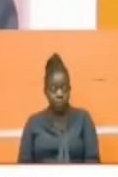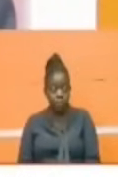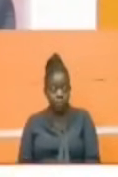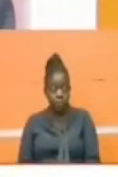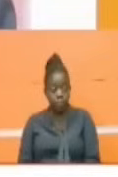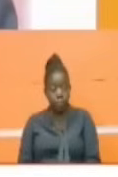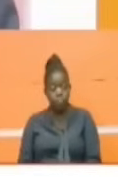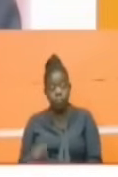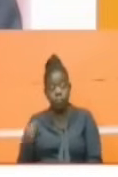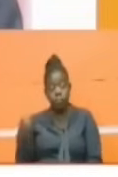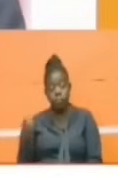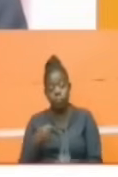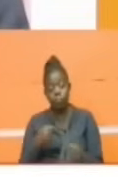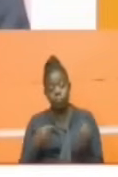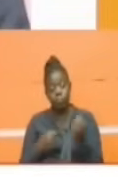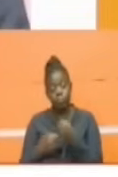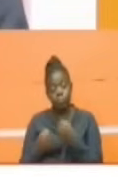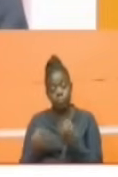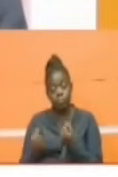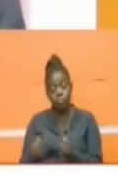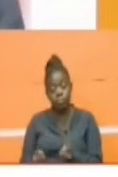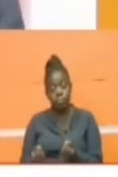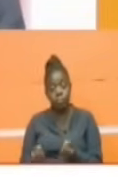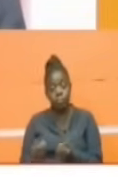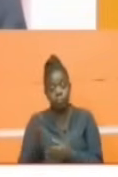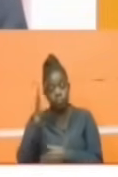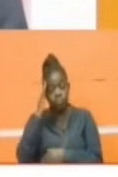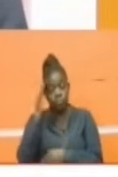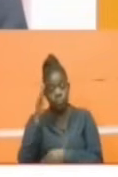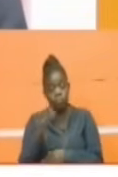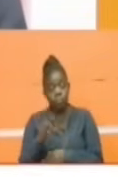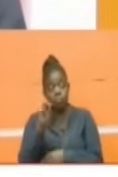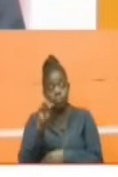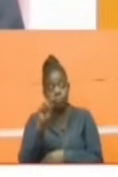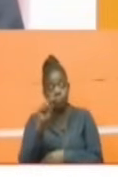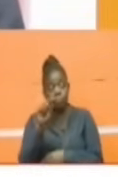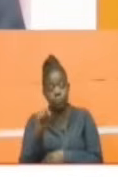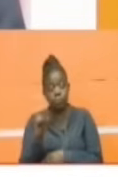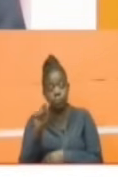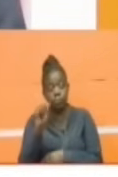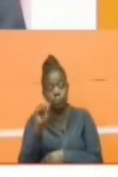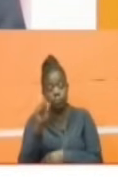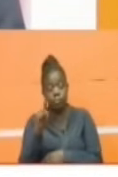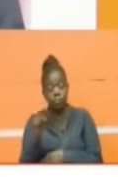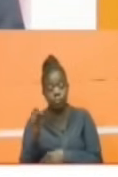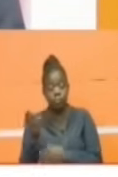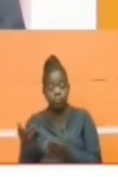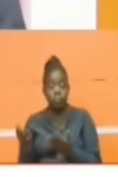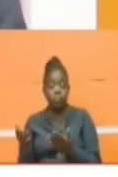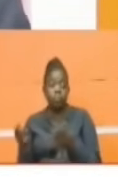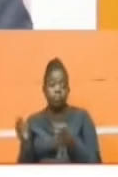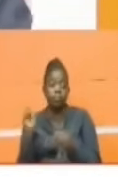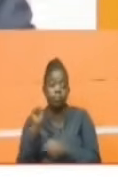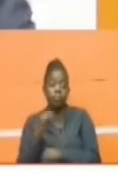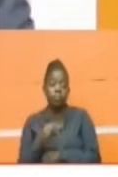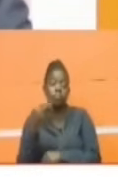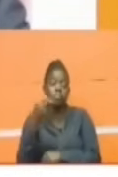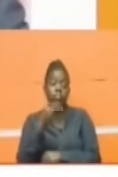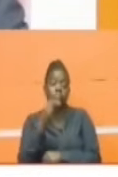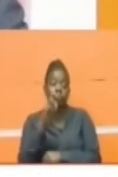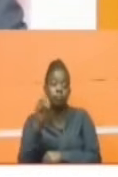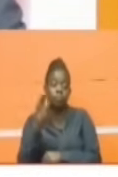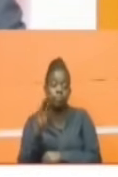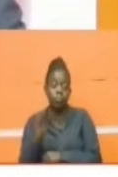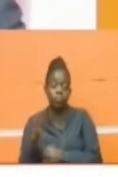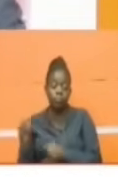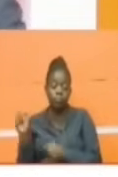Ato mkuu w'ebikonde Muzami Lusemudungo na yakazi wake ya Mr. Takeover abawagizi babasibudde bulungi wakubye Herbert Mugalula